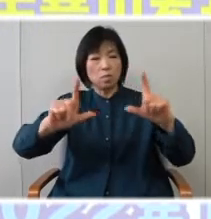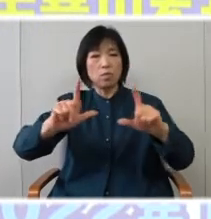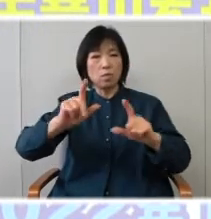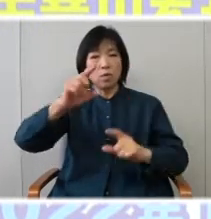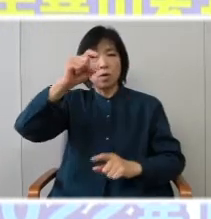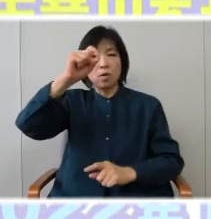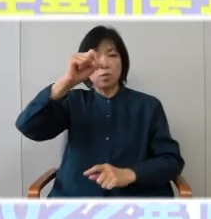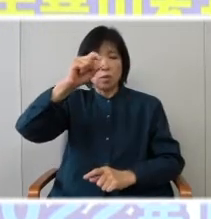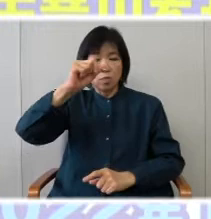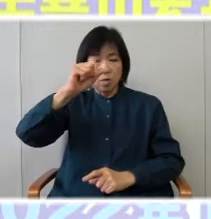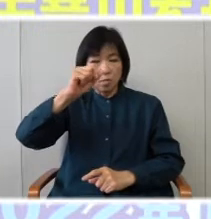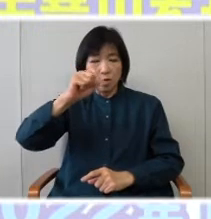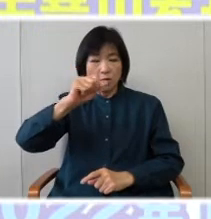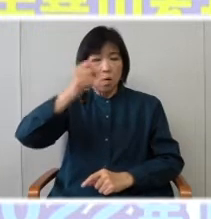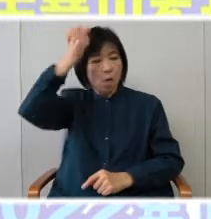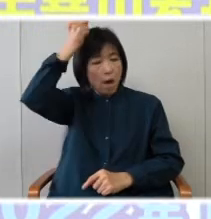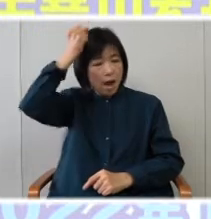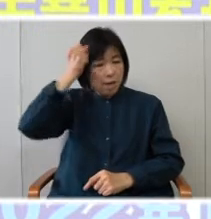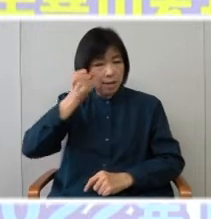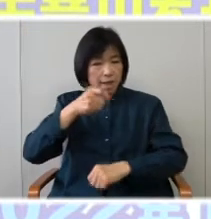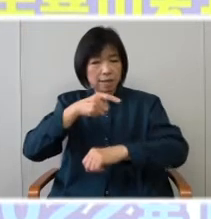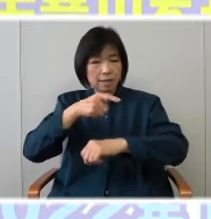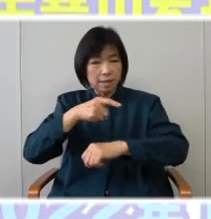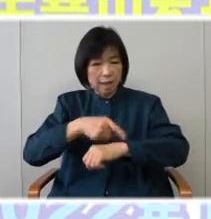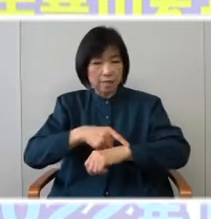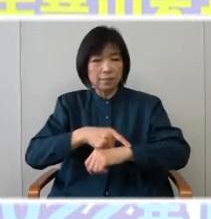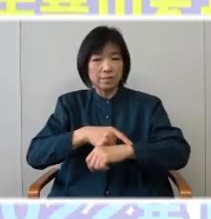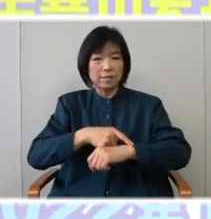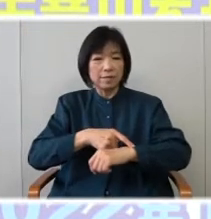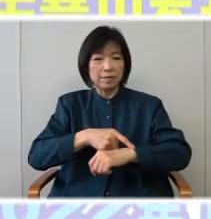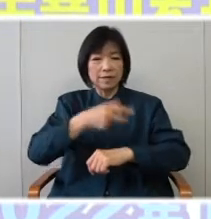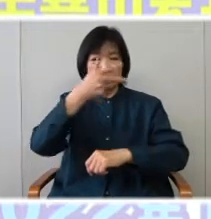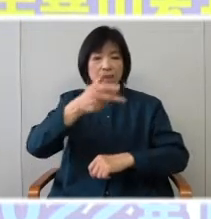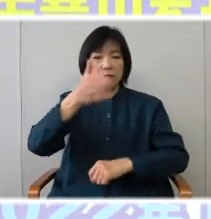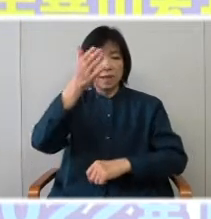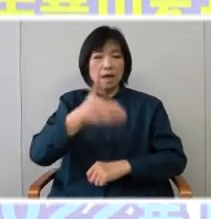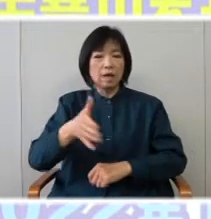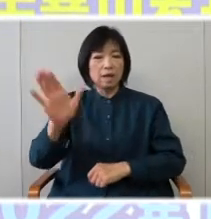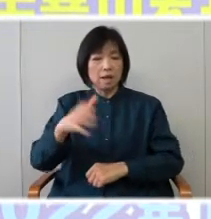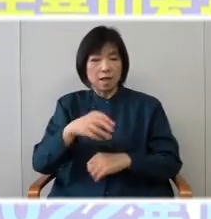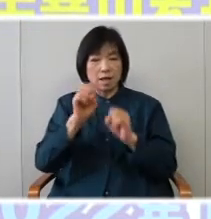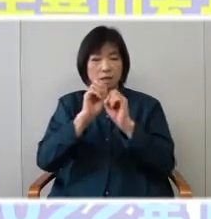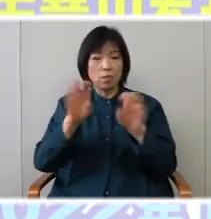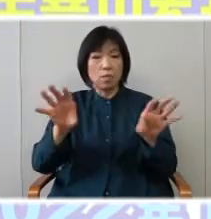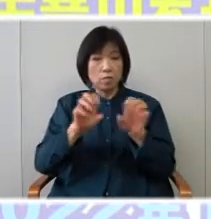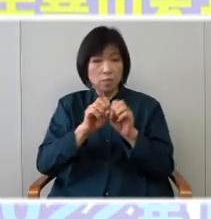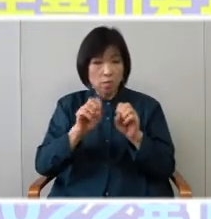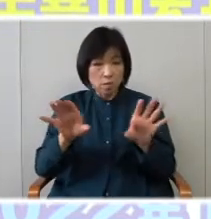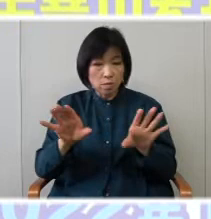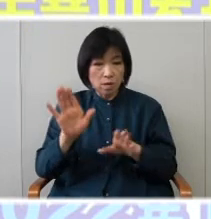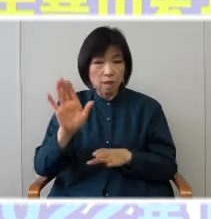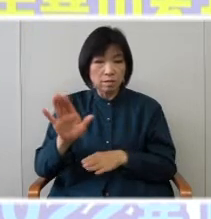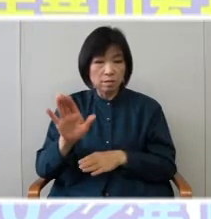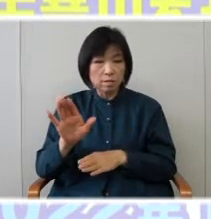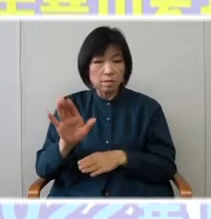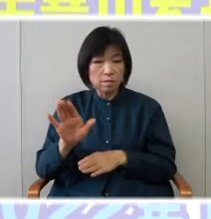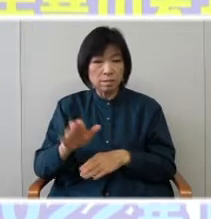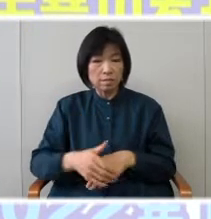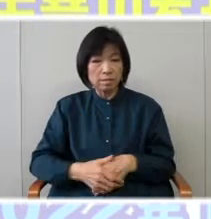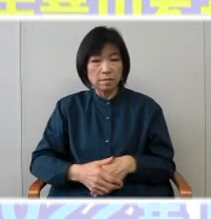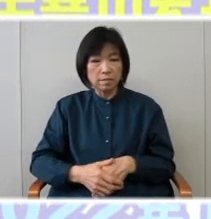朝7時半からの放送予定ということでいいの？あれ夜やるんじゃない？これ。